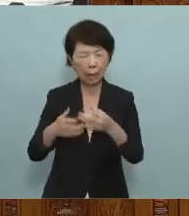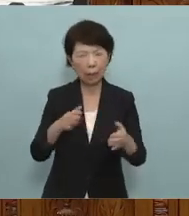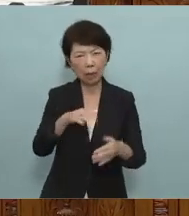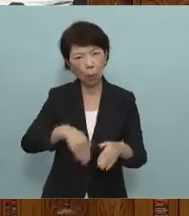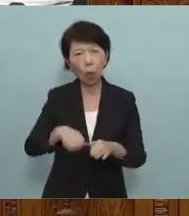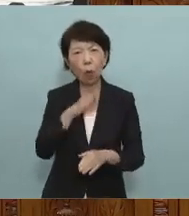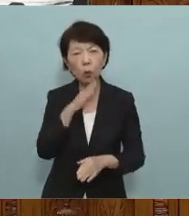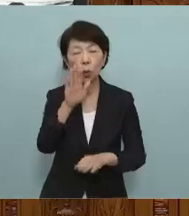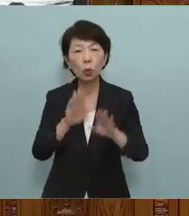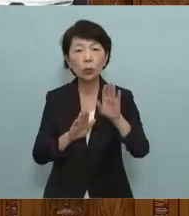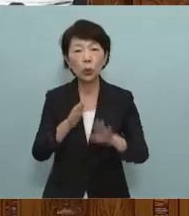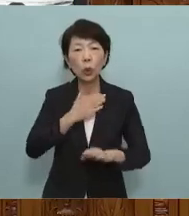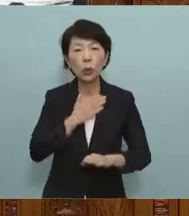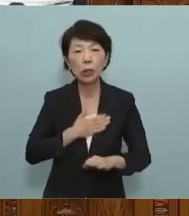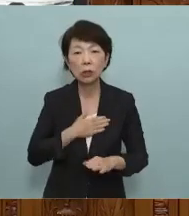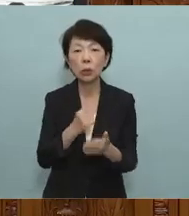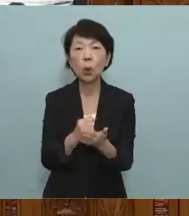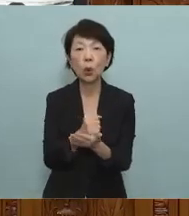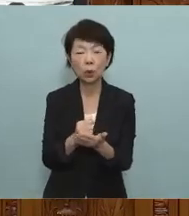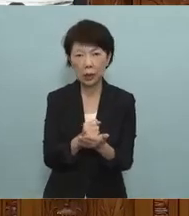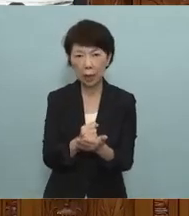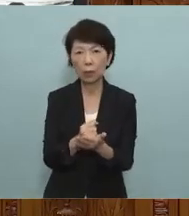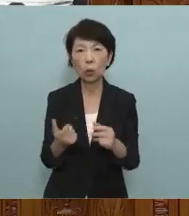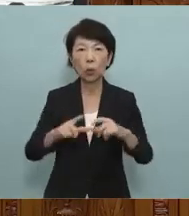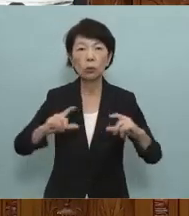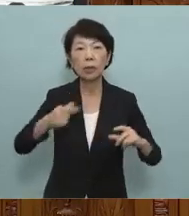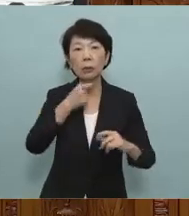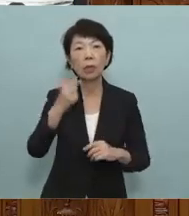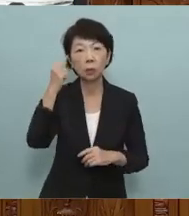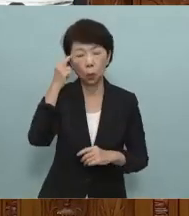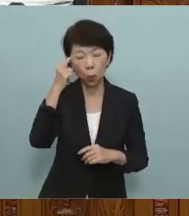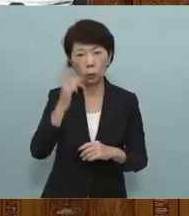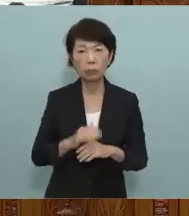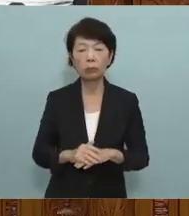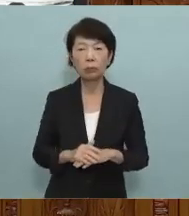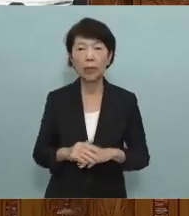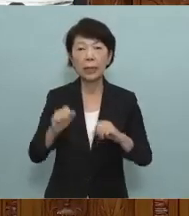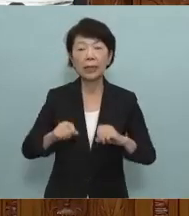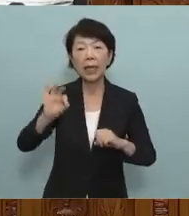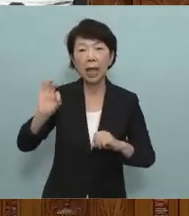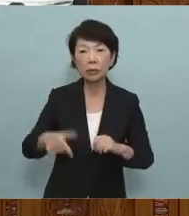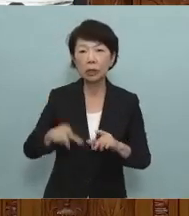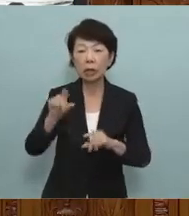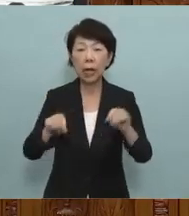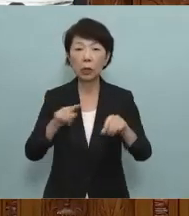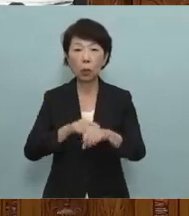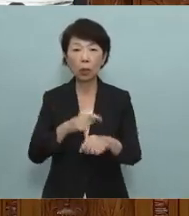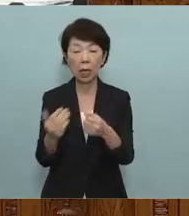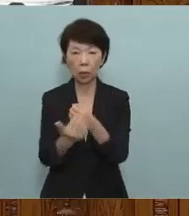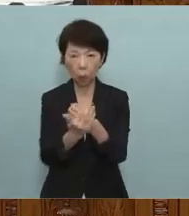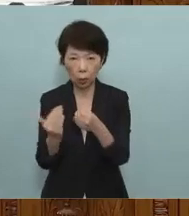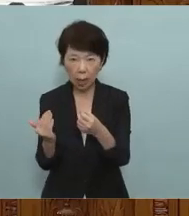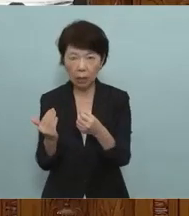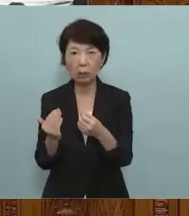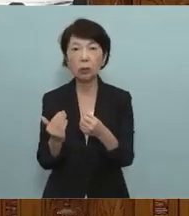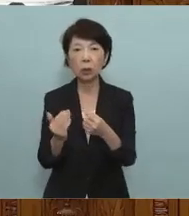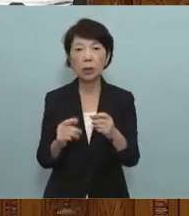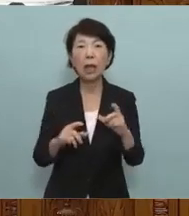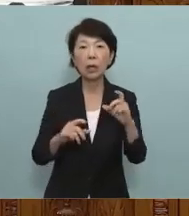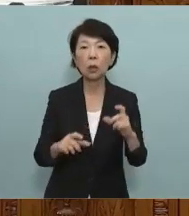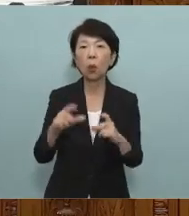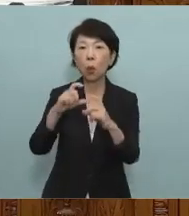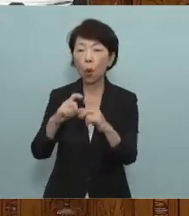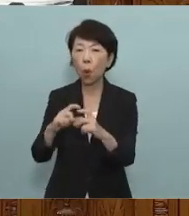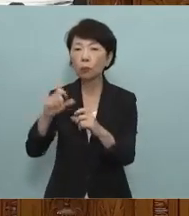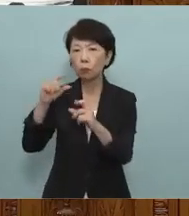確保できるよう努力をしてまいります。生物多様性の保全と COP15 に向